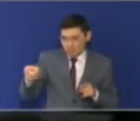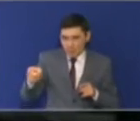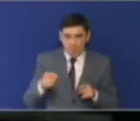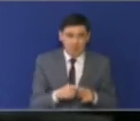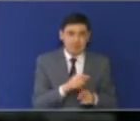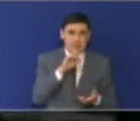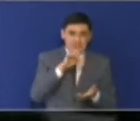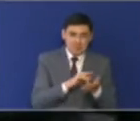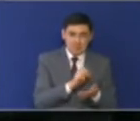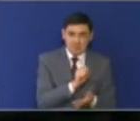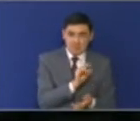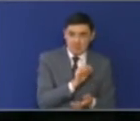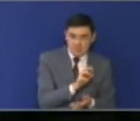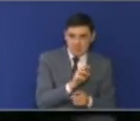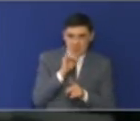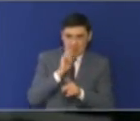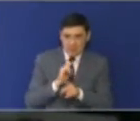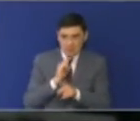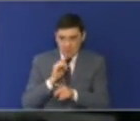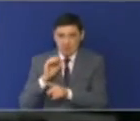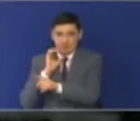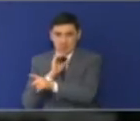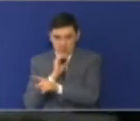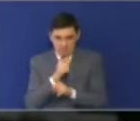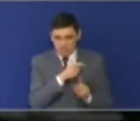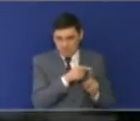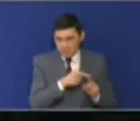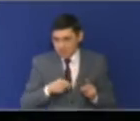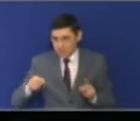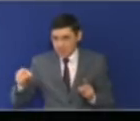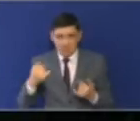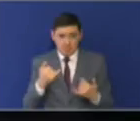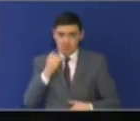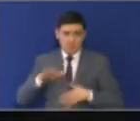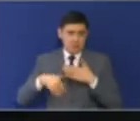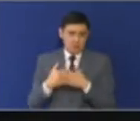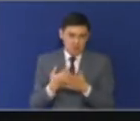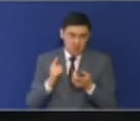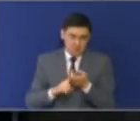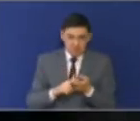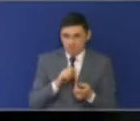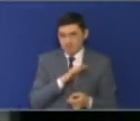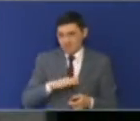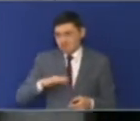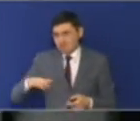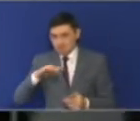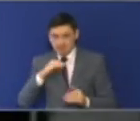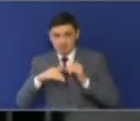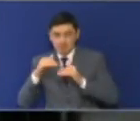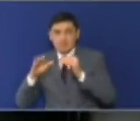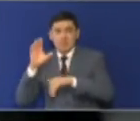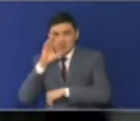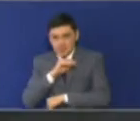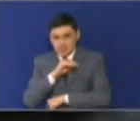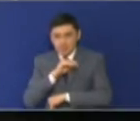соединения Центральной Азии, Казахстана и Сибири. Он до сих пор имеет большое влияние на развитие регионов. Строительство на